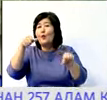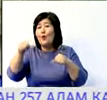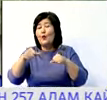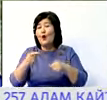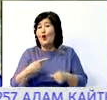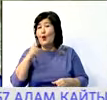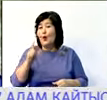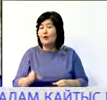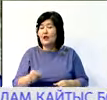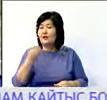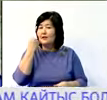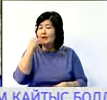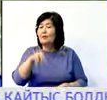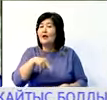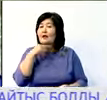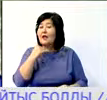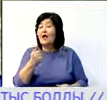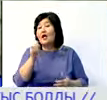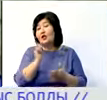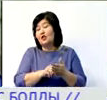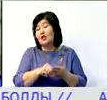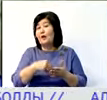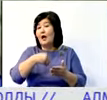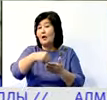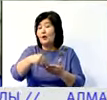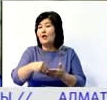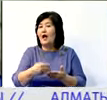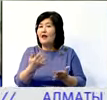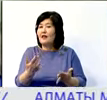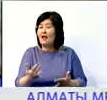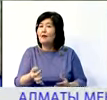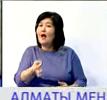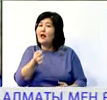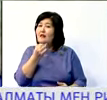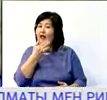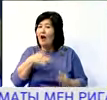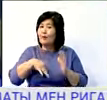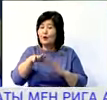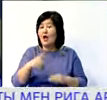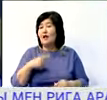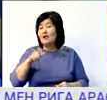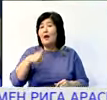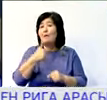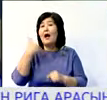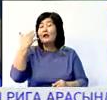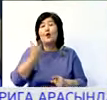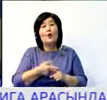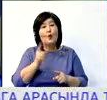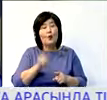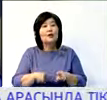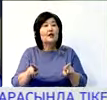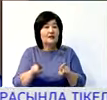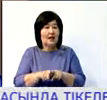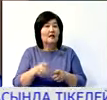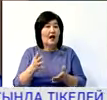ең әуелі сапаға ерекше мән береді. Себебі тұтынушылардың талабы да талғамы да жоғары. Шеберлердің басты мақсаты осы үдеден